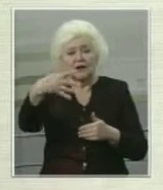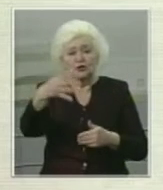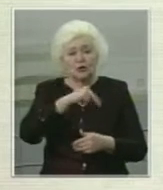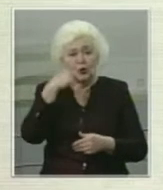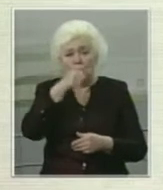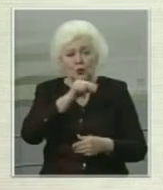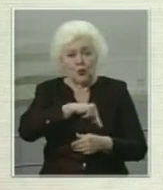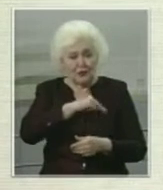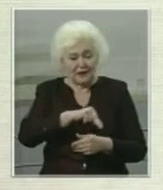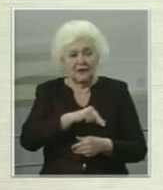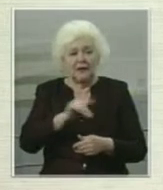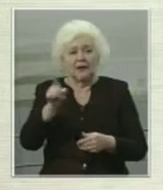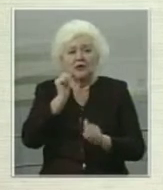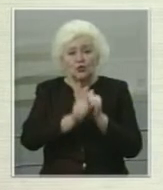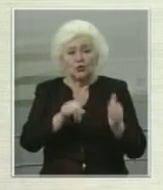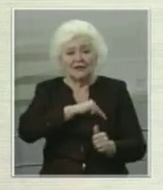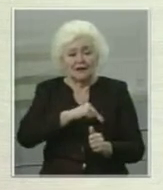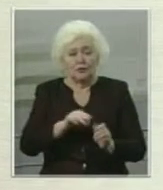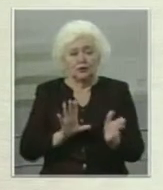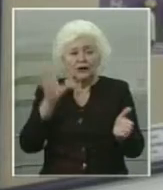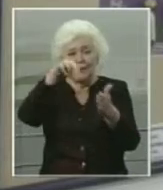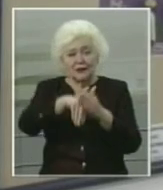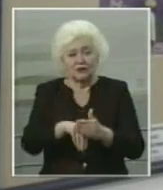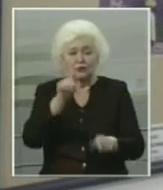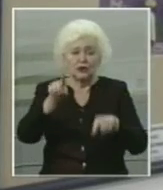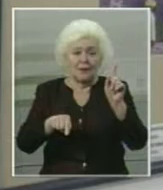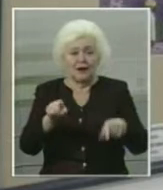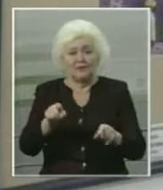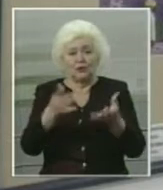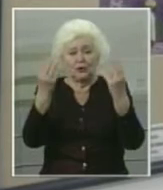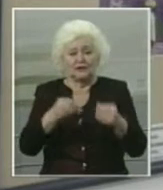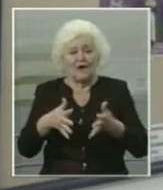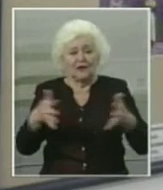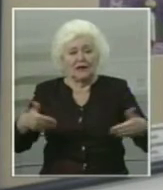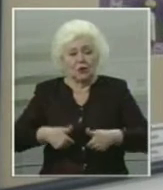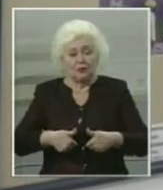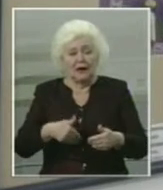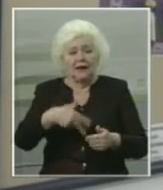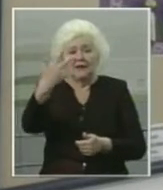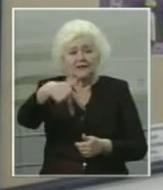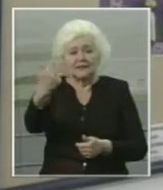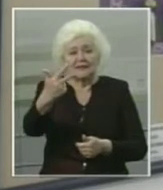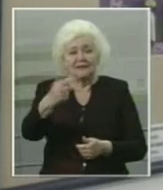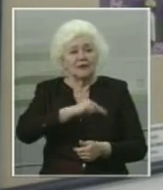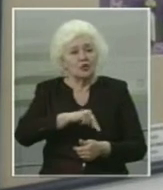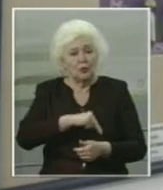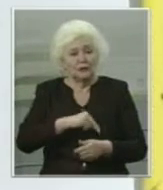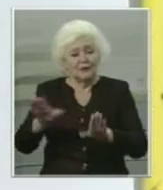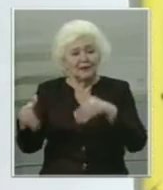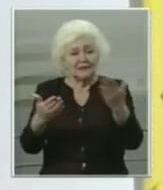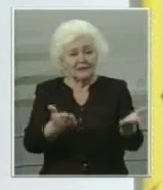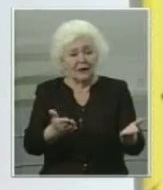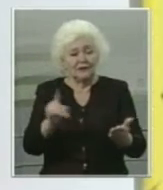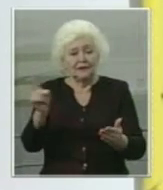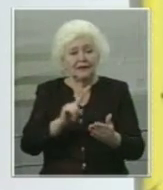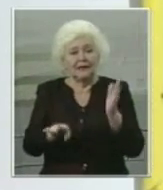і кожна робота приурочується до певного дня Великого посту. Сьогодні тут 33 роботи представлені. Це